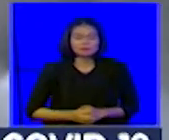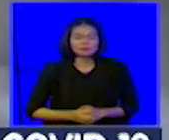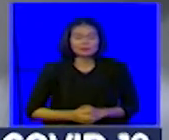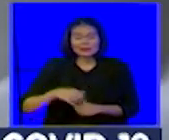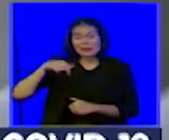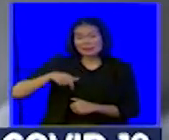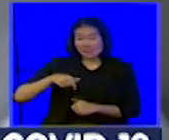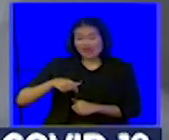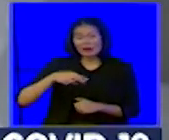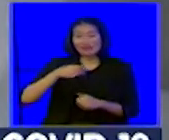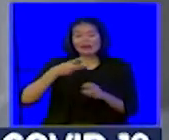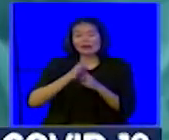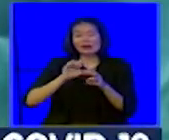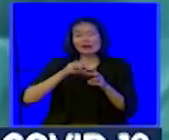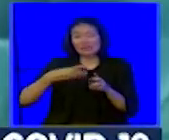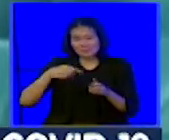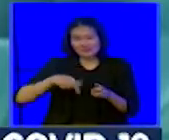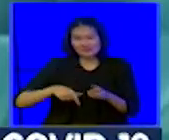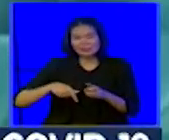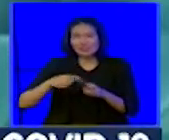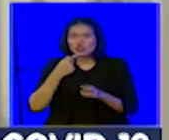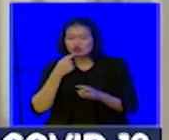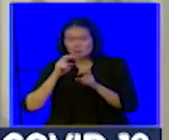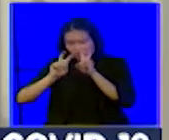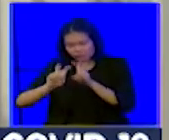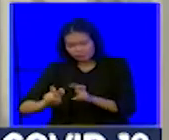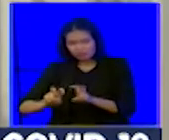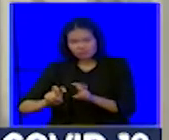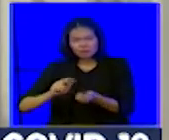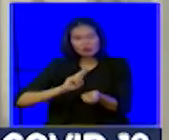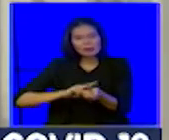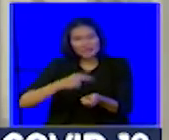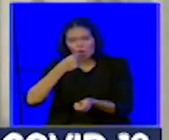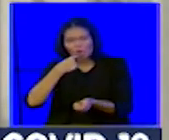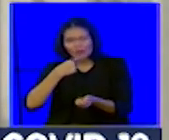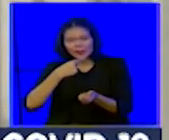Saat ini Remdesivir tengah diujikan pada pasien di Rumah Sakit Persahabatan Jakarta.